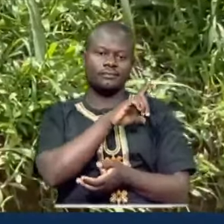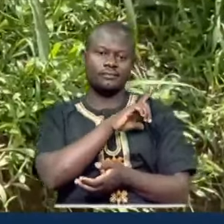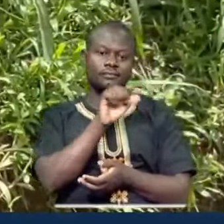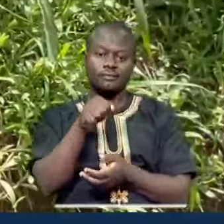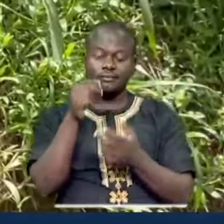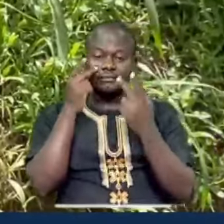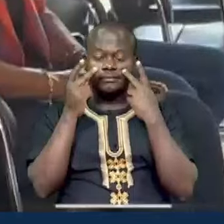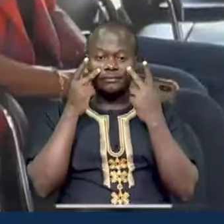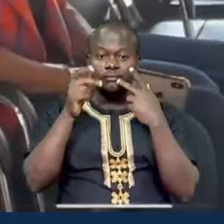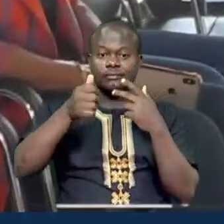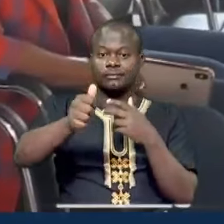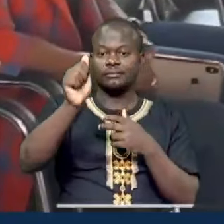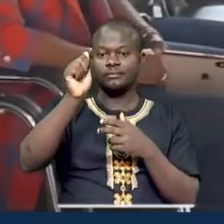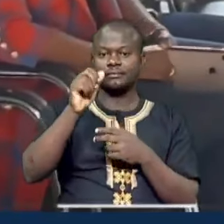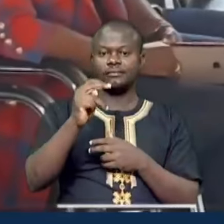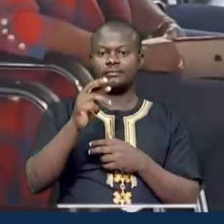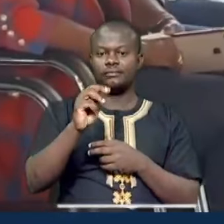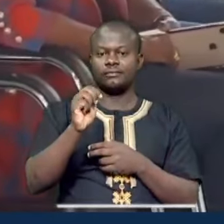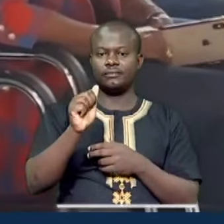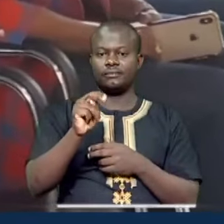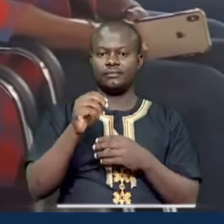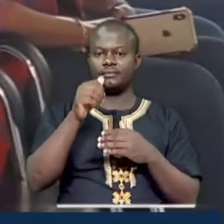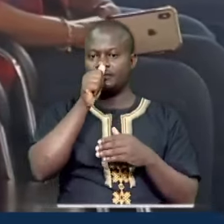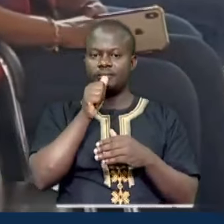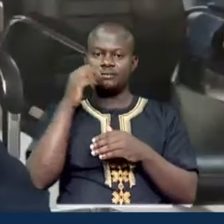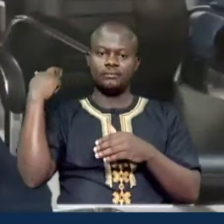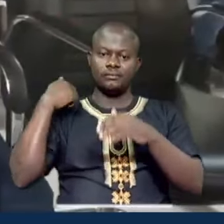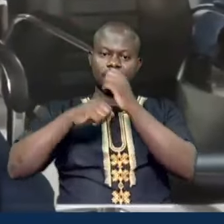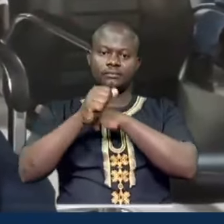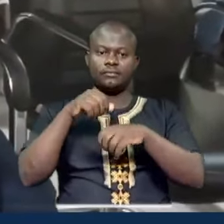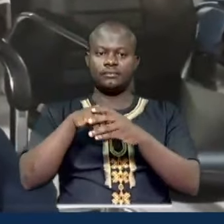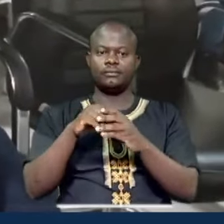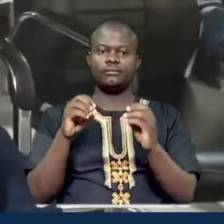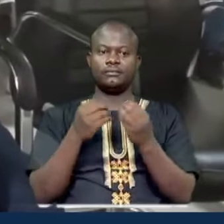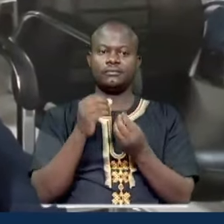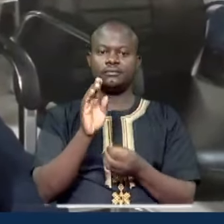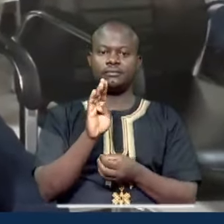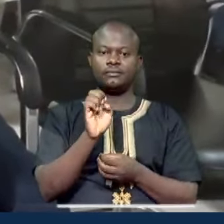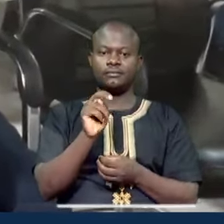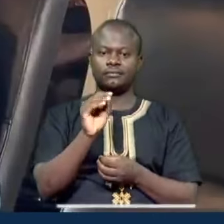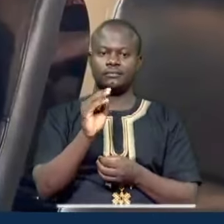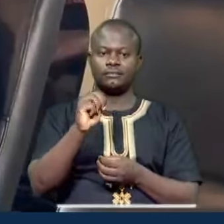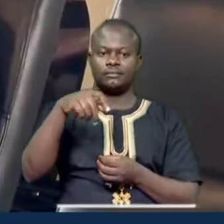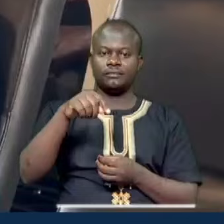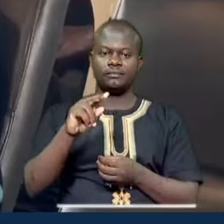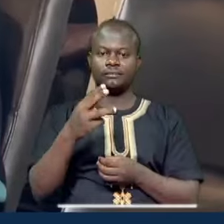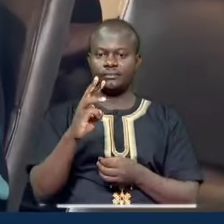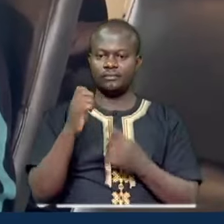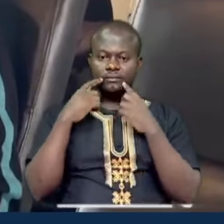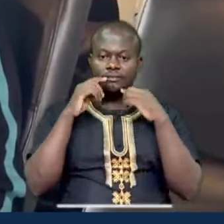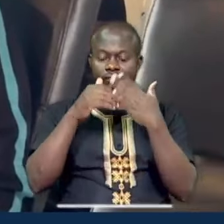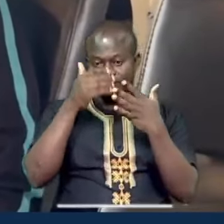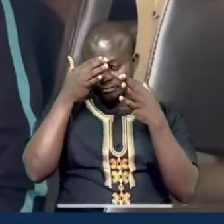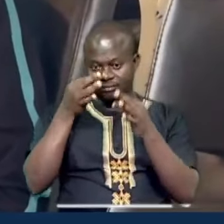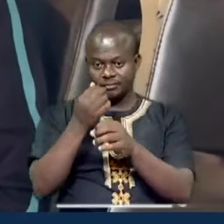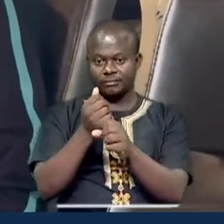mwabona iwanyu. Nyiramana Veridiane umunyamabanga nshingwabikorwa w'umuryango bene impuhwe ari nawe Rungano Ndota ikoreramo avuga ko bahisemo